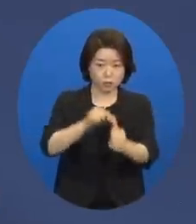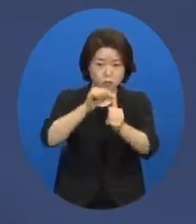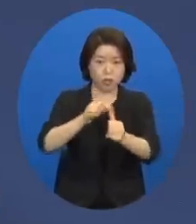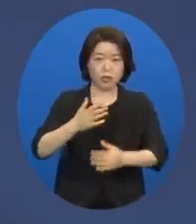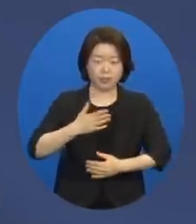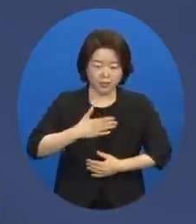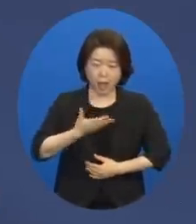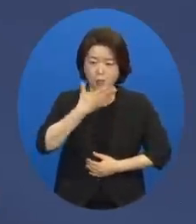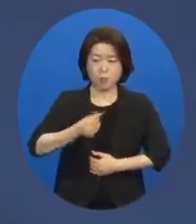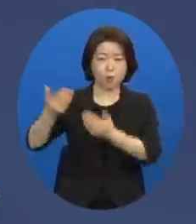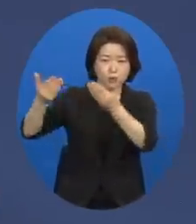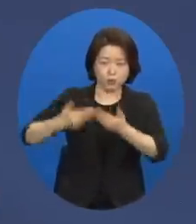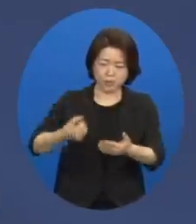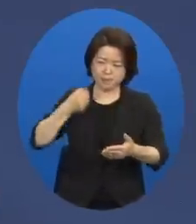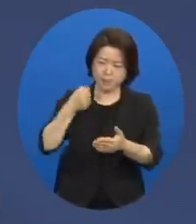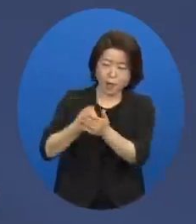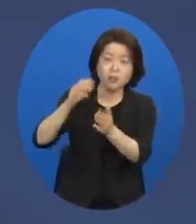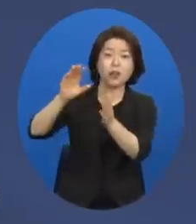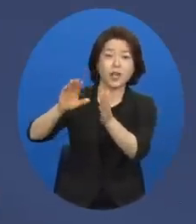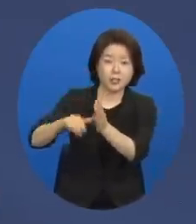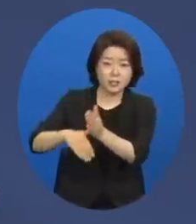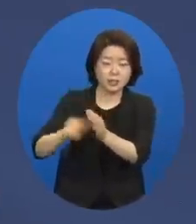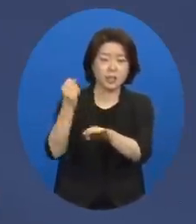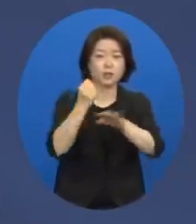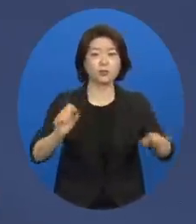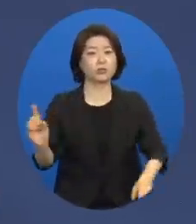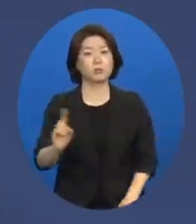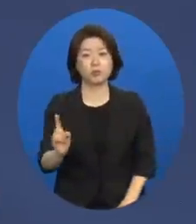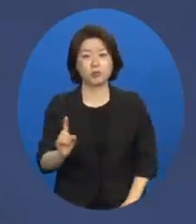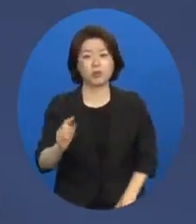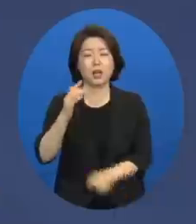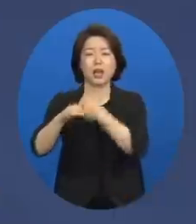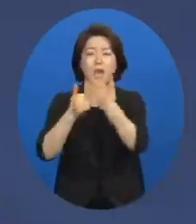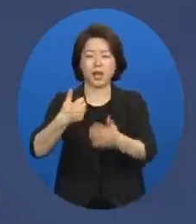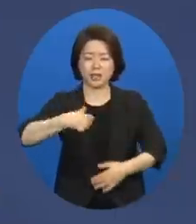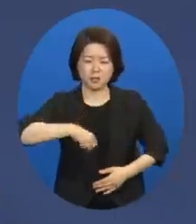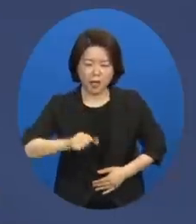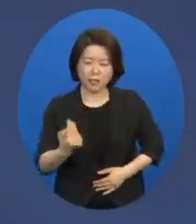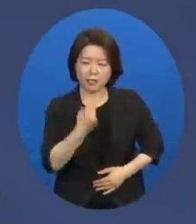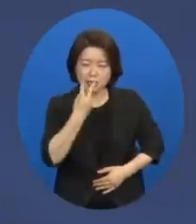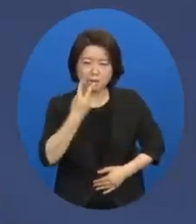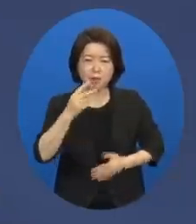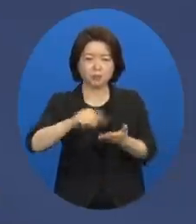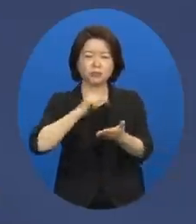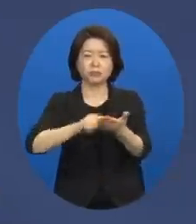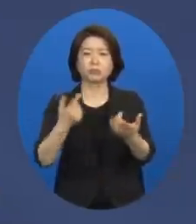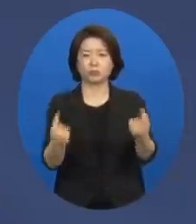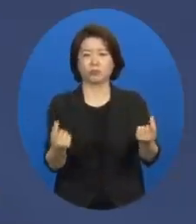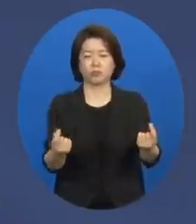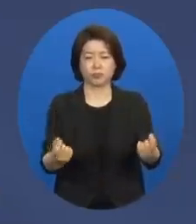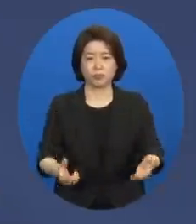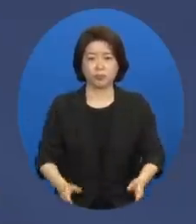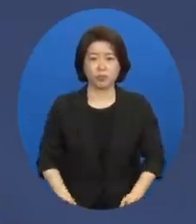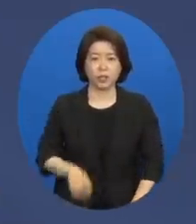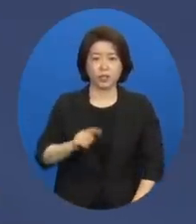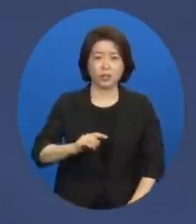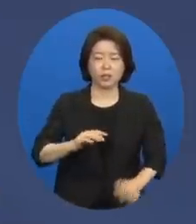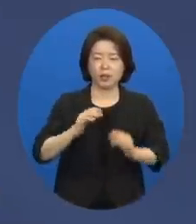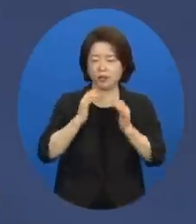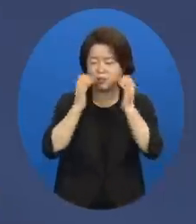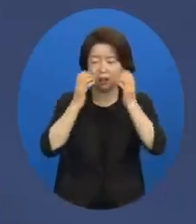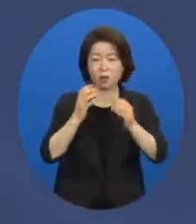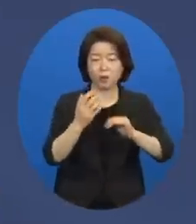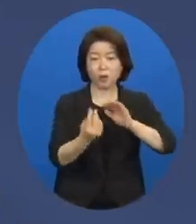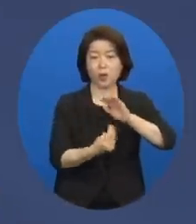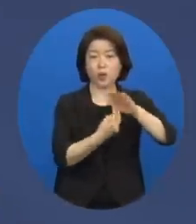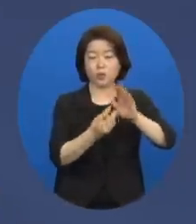나를 복을 주시려고 작정할 때 기준이 뭐냐면 하나님의 아들의 생명값입니다. 이 얘기를 감격스럽게 요한계시록